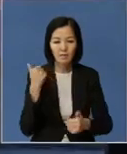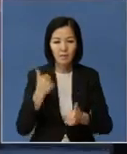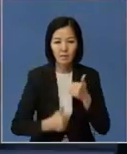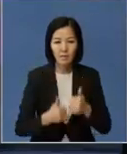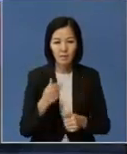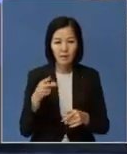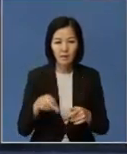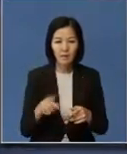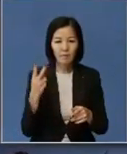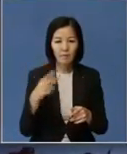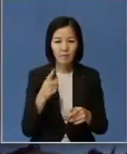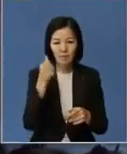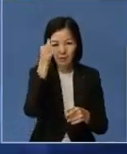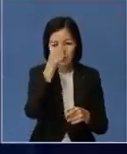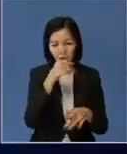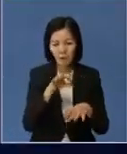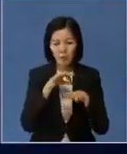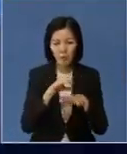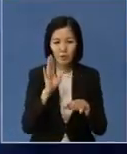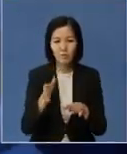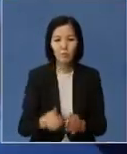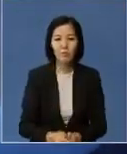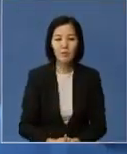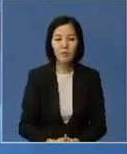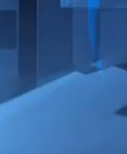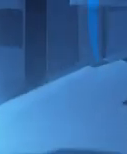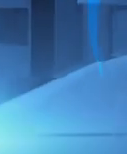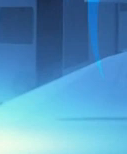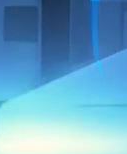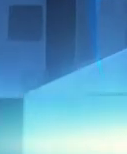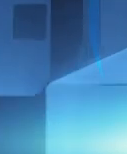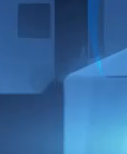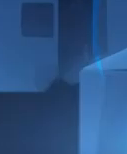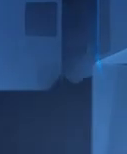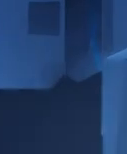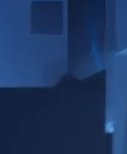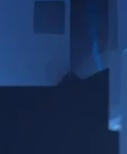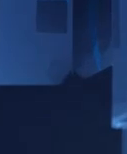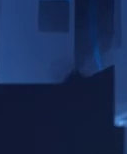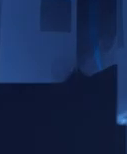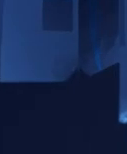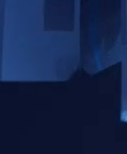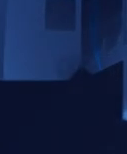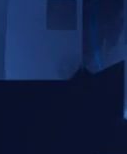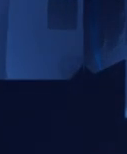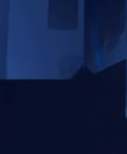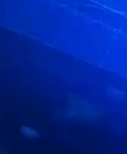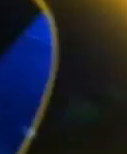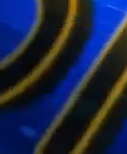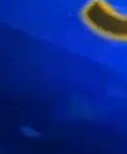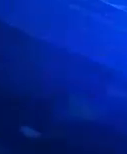енді 2021 жылы өткізілмек. Елдана Сәрсенбаева, Шалқар Құсайынов, Қайрат Қастырған, Жетісу телеарнасы.